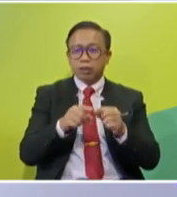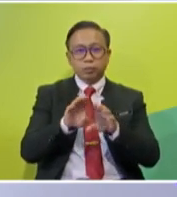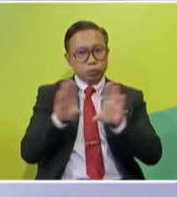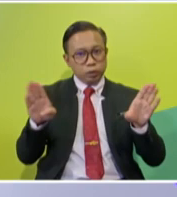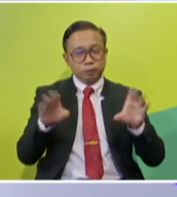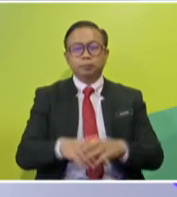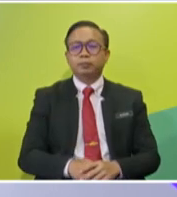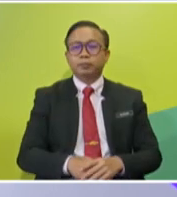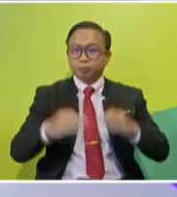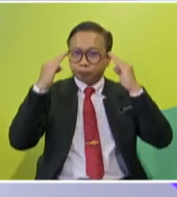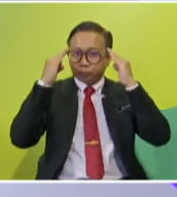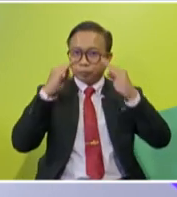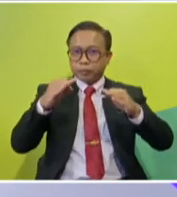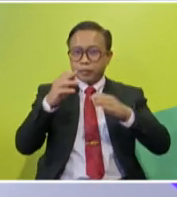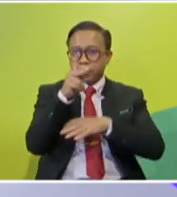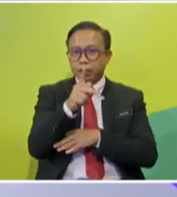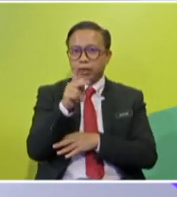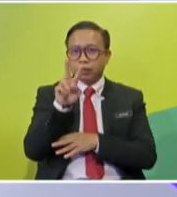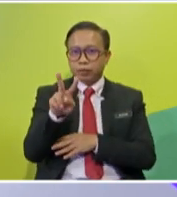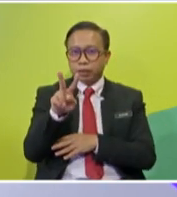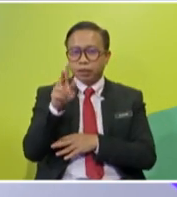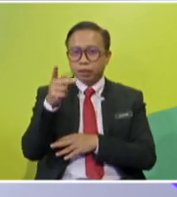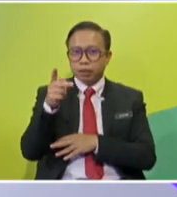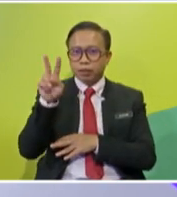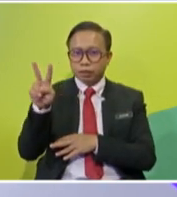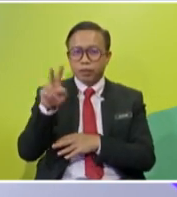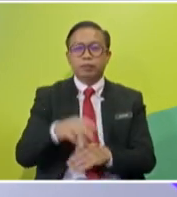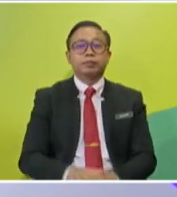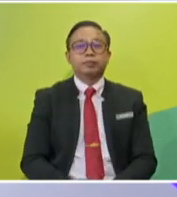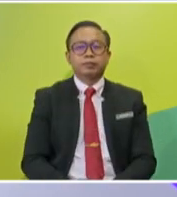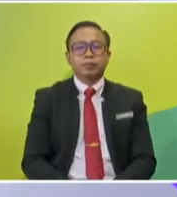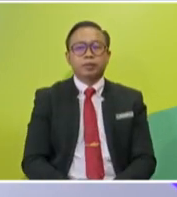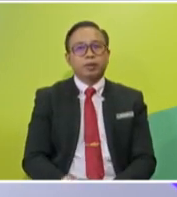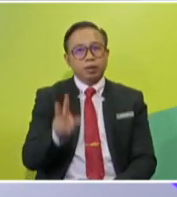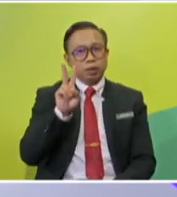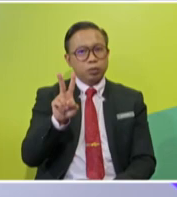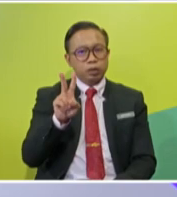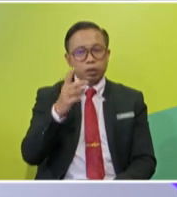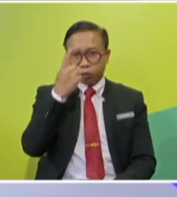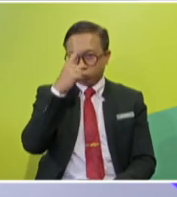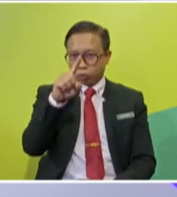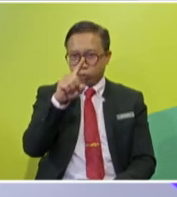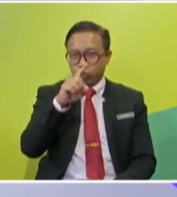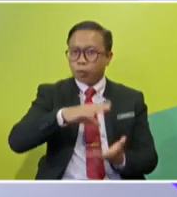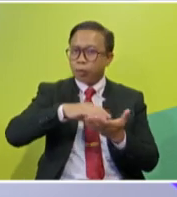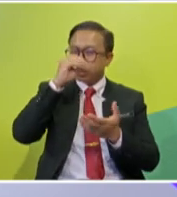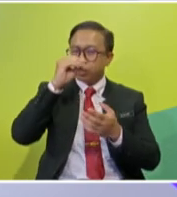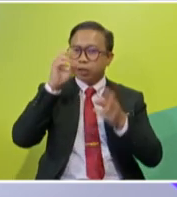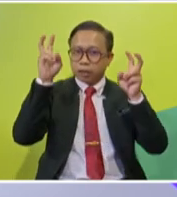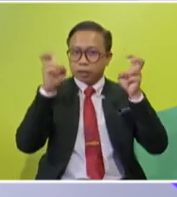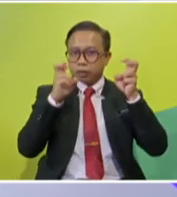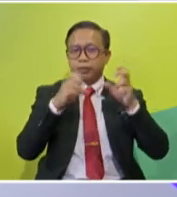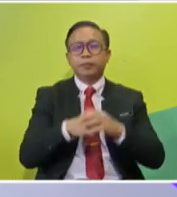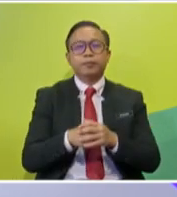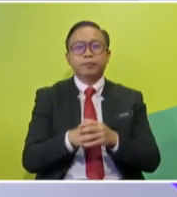pada hari ini adalah suku kata Kevin Kevin dan yang kedua untuk pembelajaran bertema kita pada hari ini